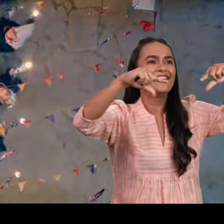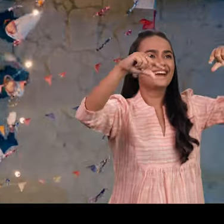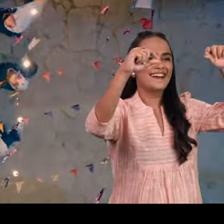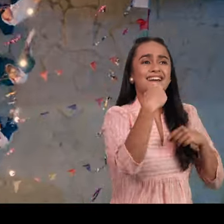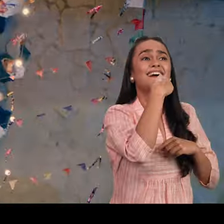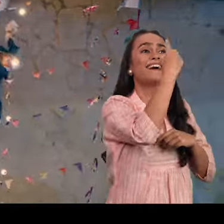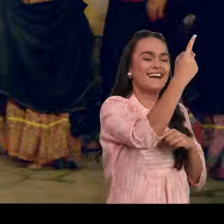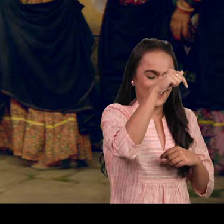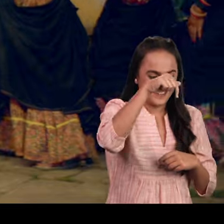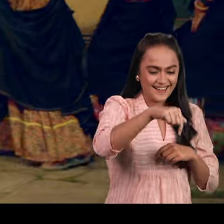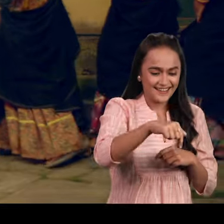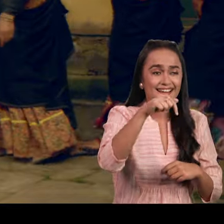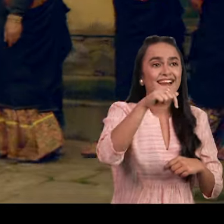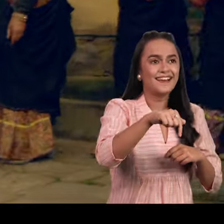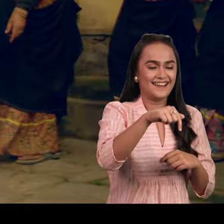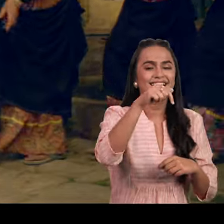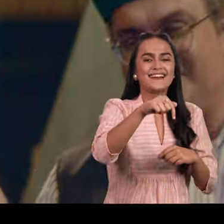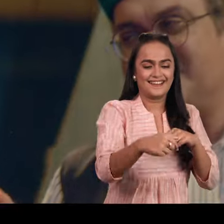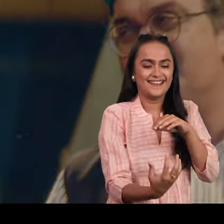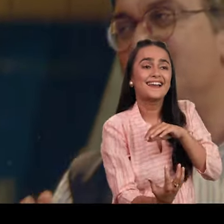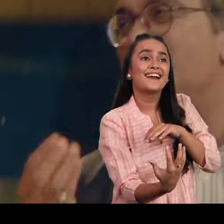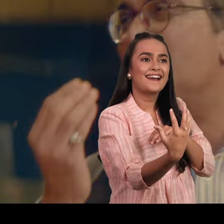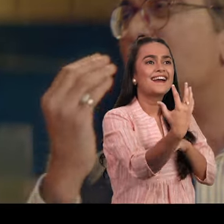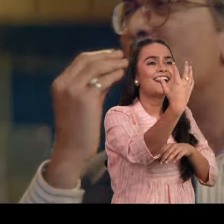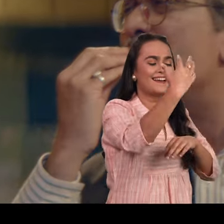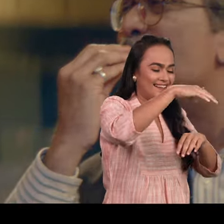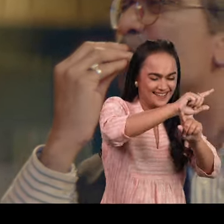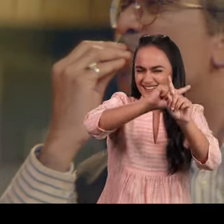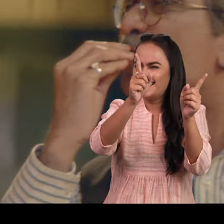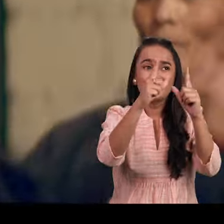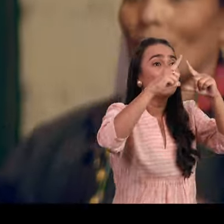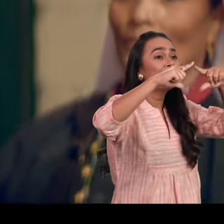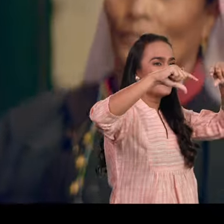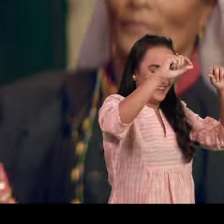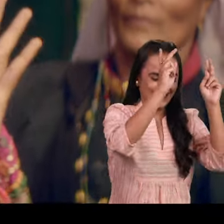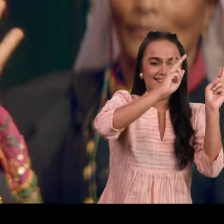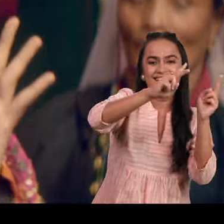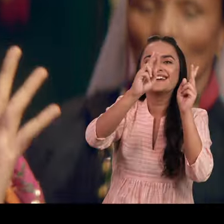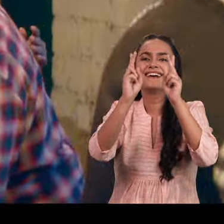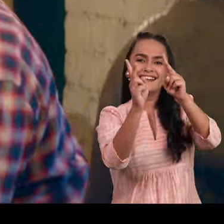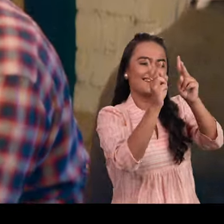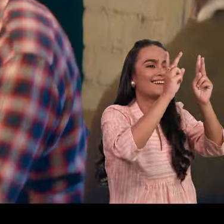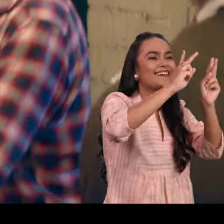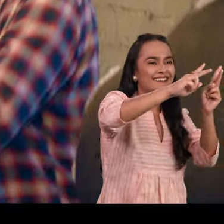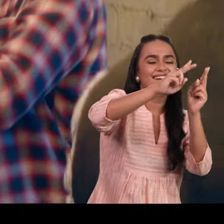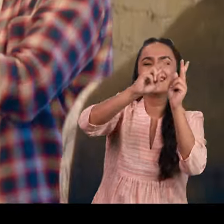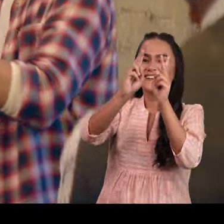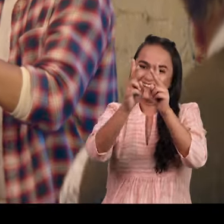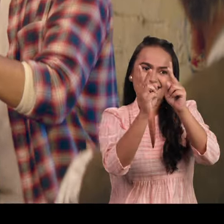નહીં, ચાંદને કહો આજે હાથ મેં